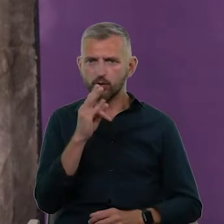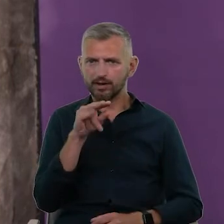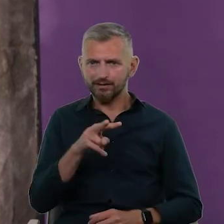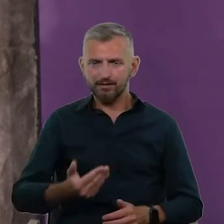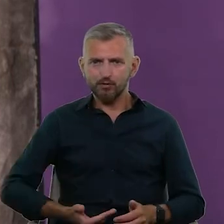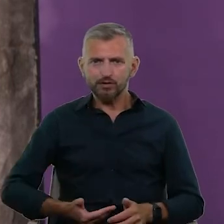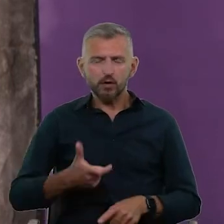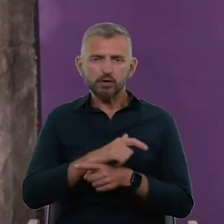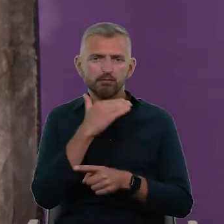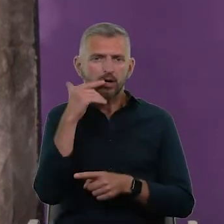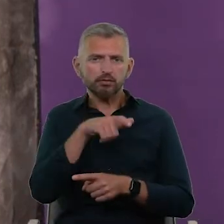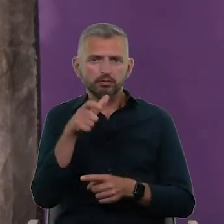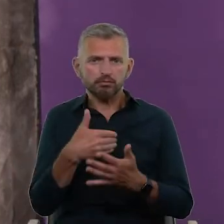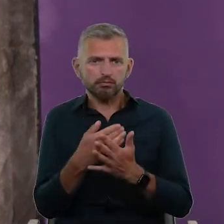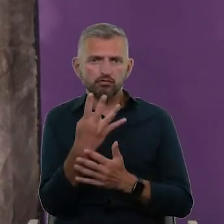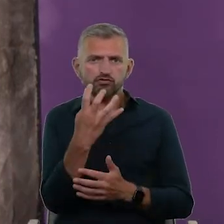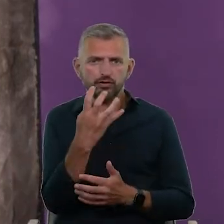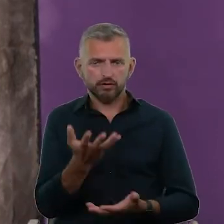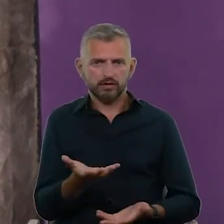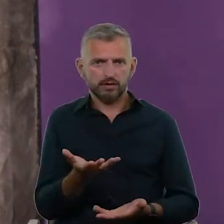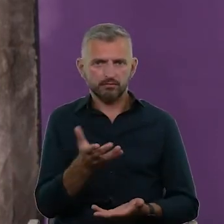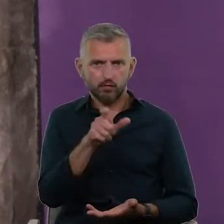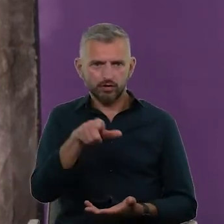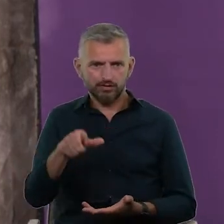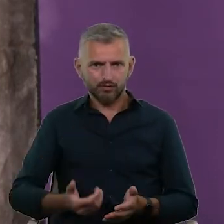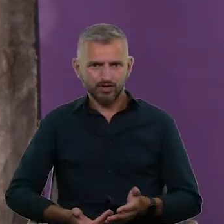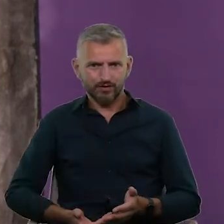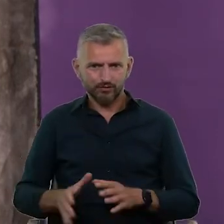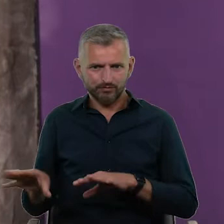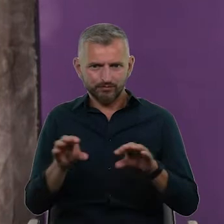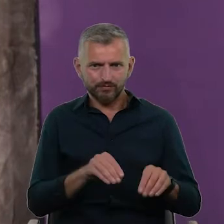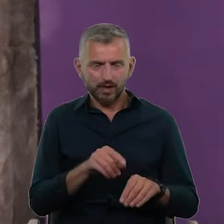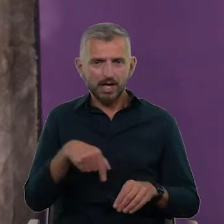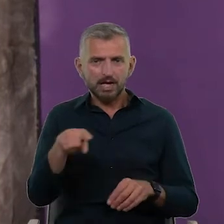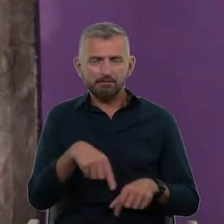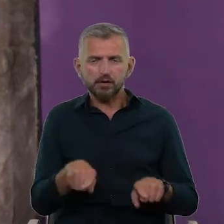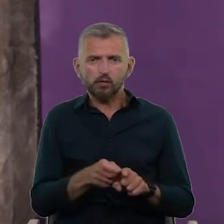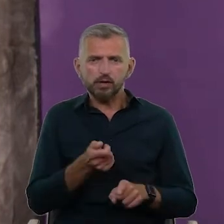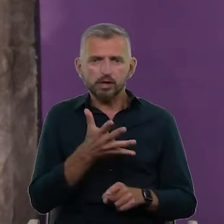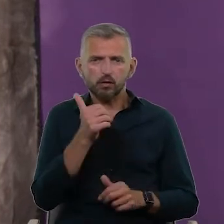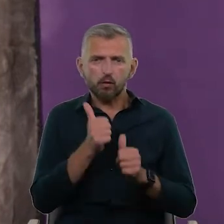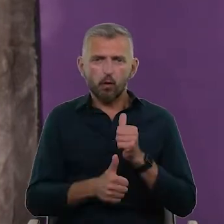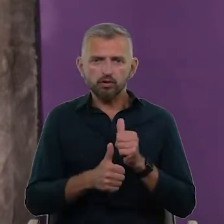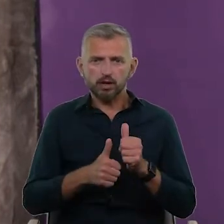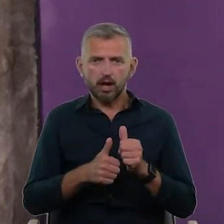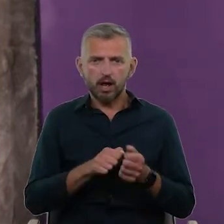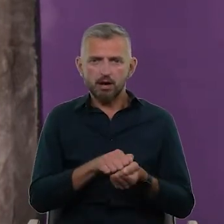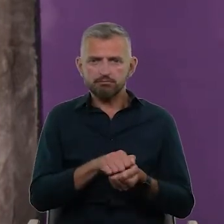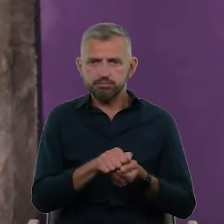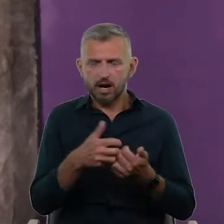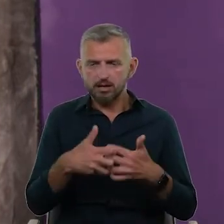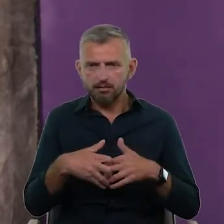багато осіб, близько 400. І їм на таку кількість, там кожна пральна машинка, кожен